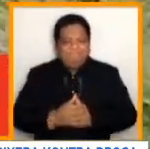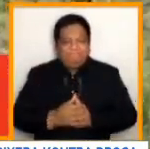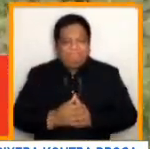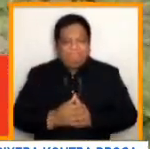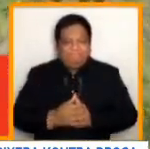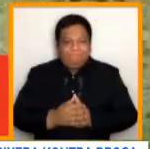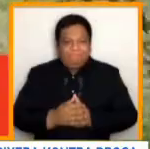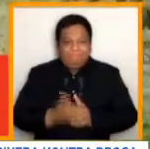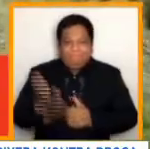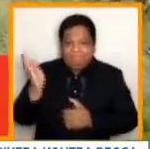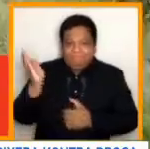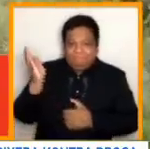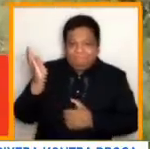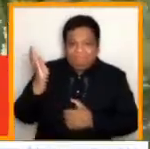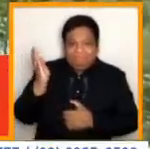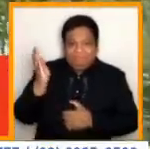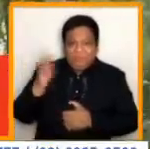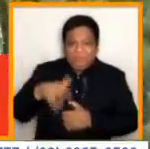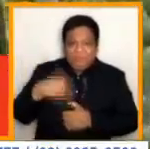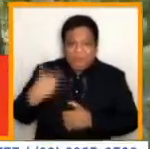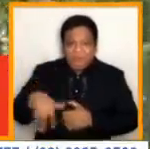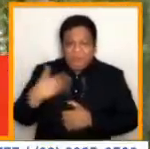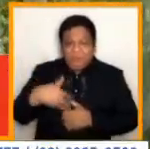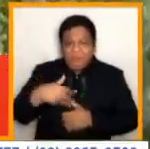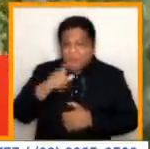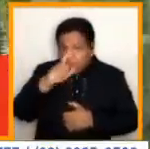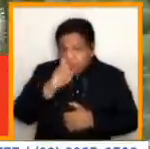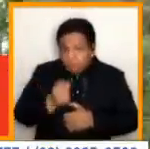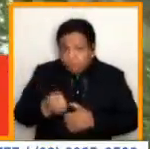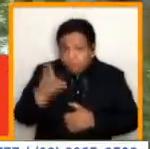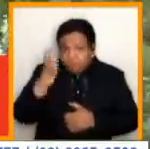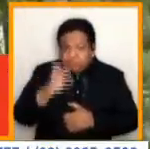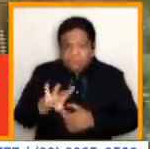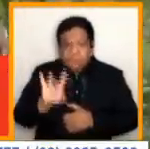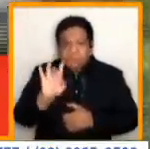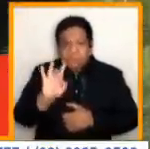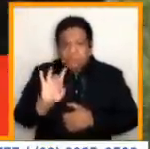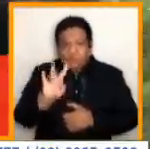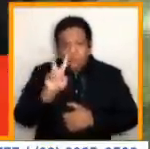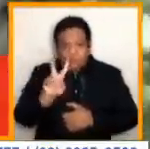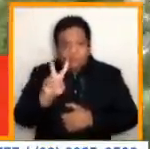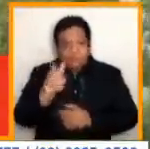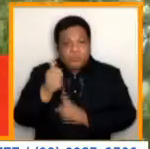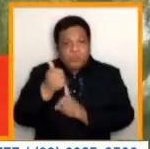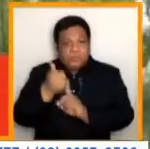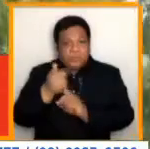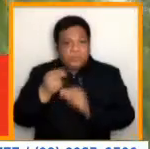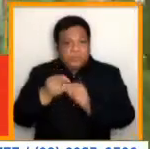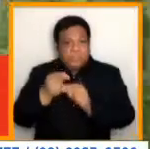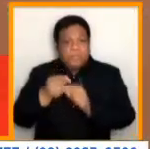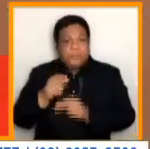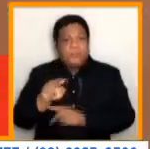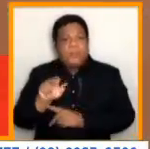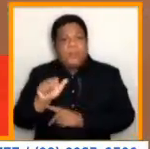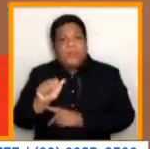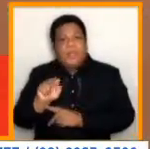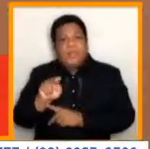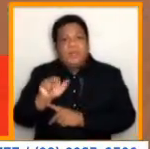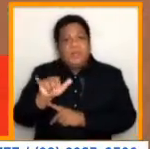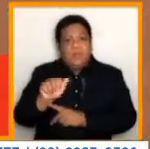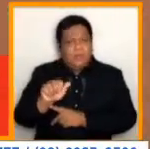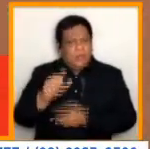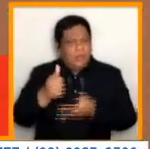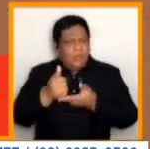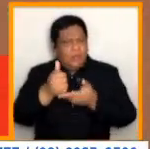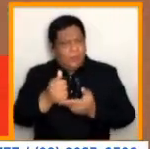Wow! 82 years old na po si Granny Anya. Tumutulong siya sa kanyang komunidad sa pamamagitan ng paglilinis